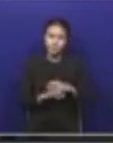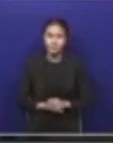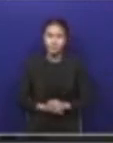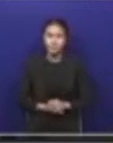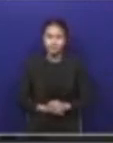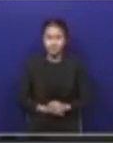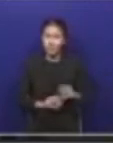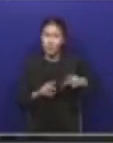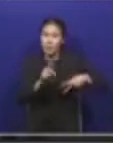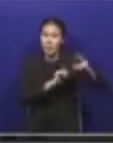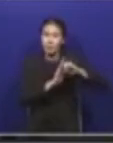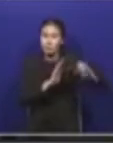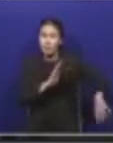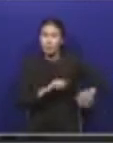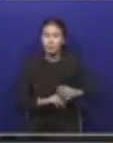เมื่อท่านตัดอยู่หมดเลย